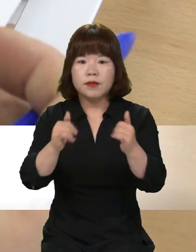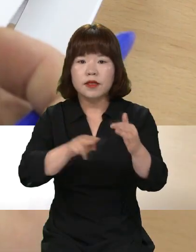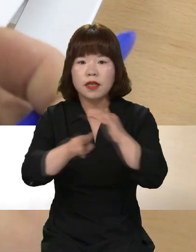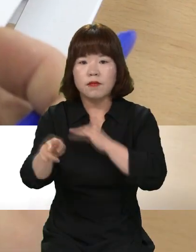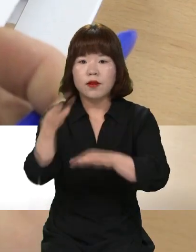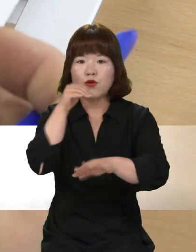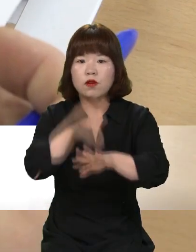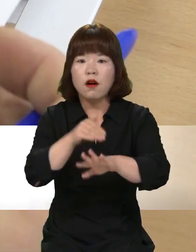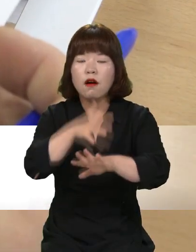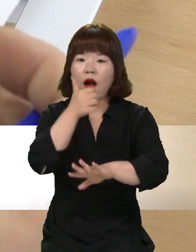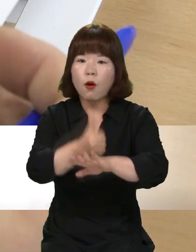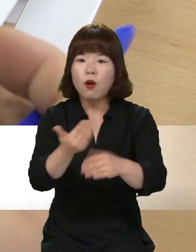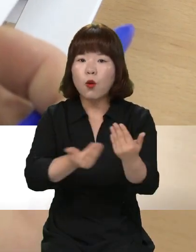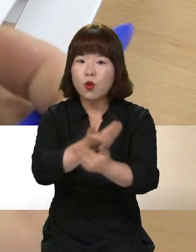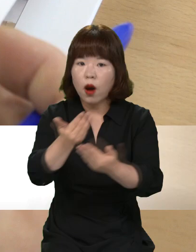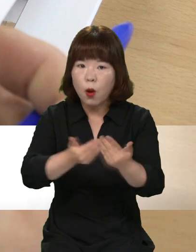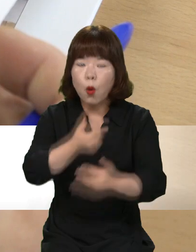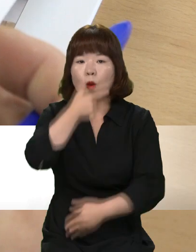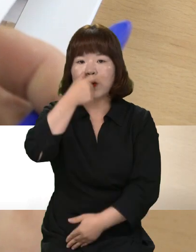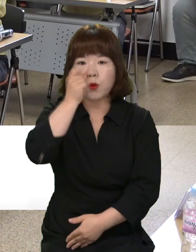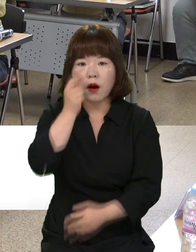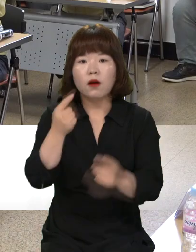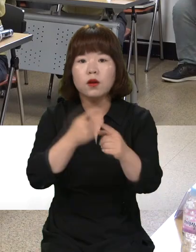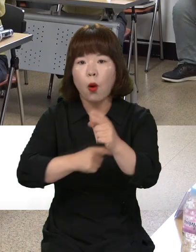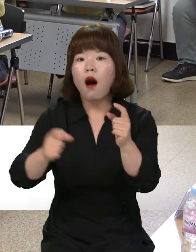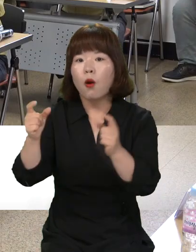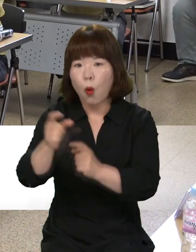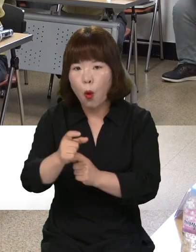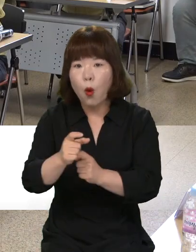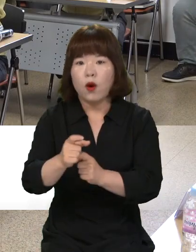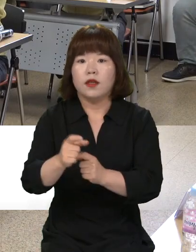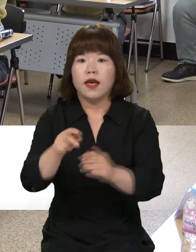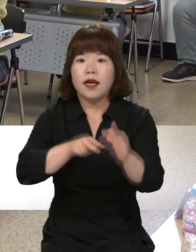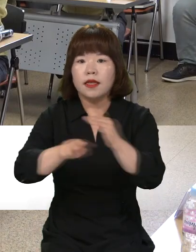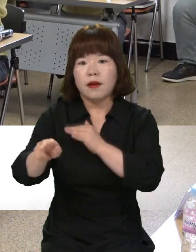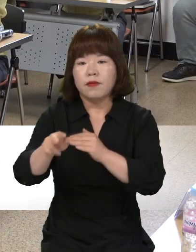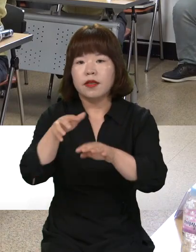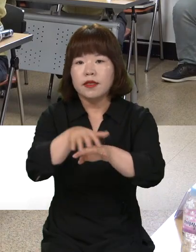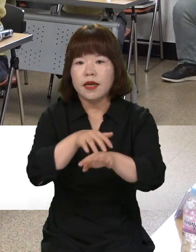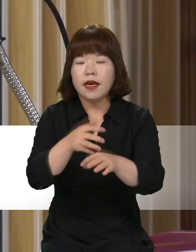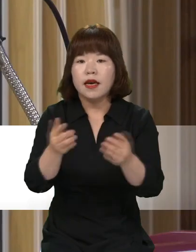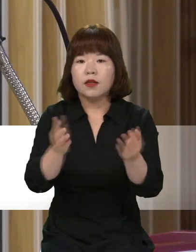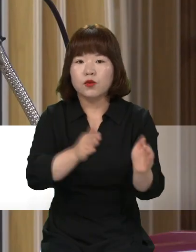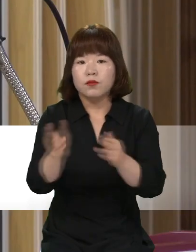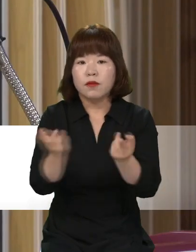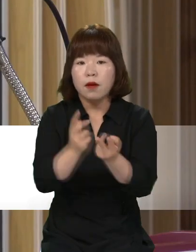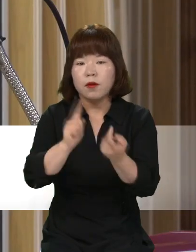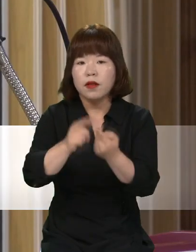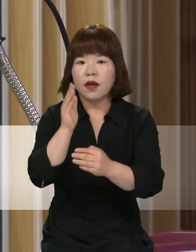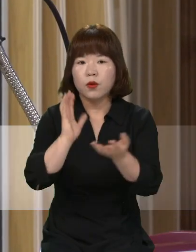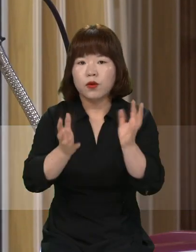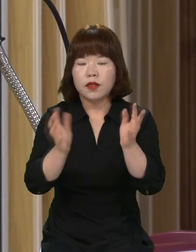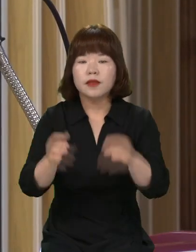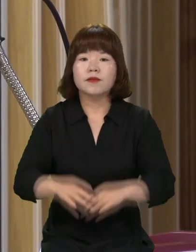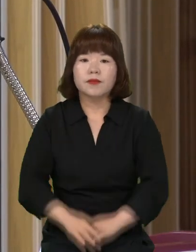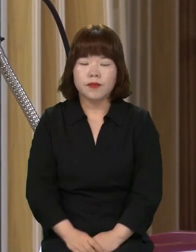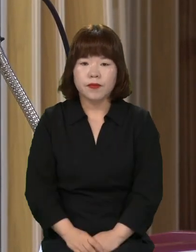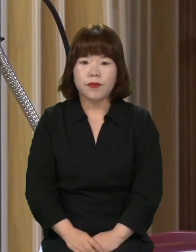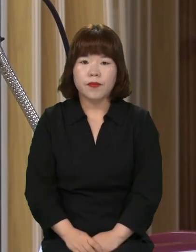주민 대피 훈련 결과를 공유하고 미흡한 점을 보완하며 지역별 주민 대피 체계 마련 방안에 대해